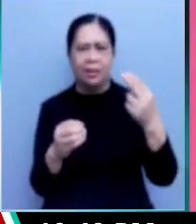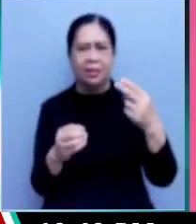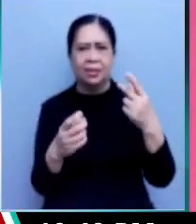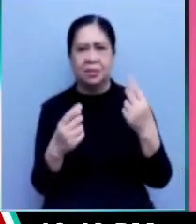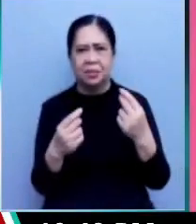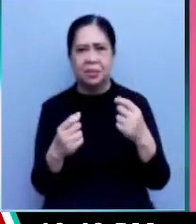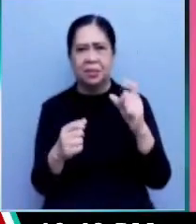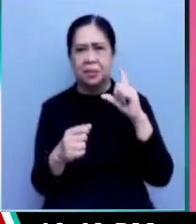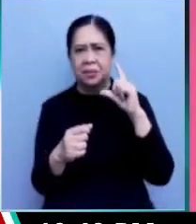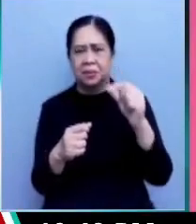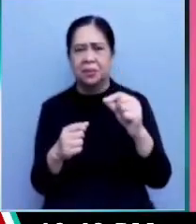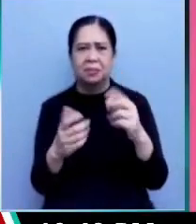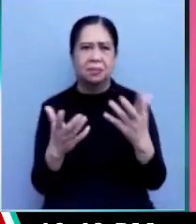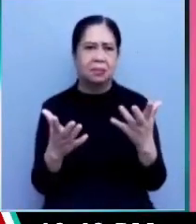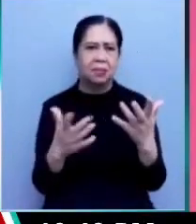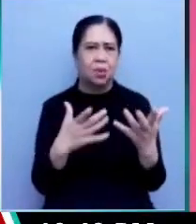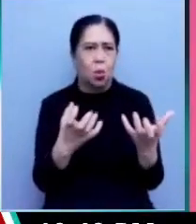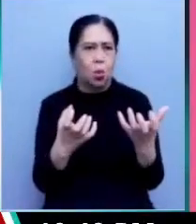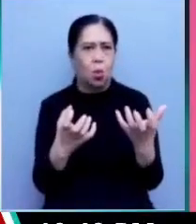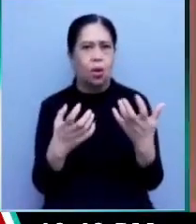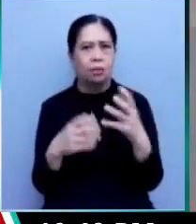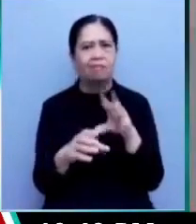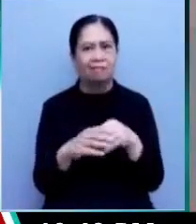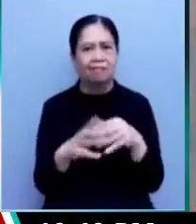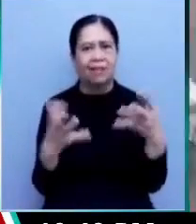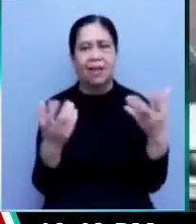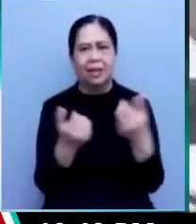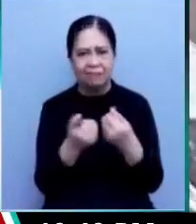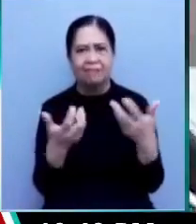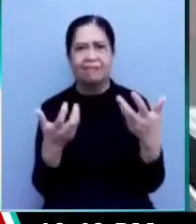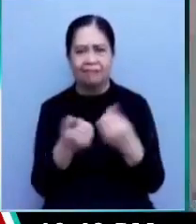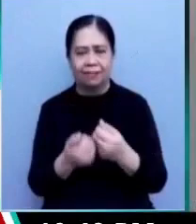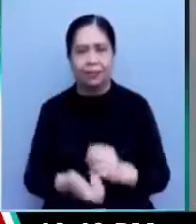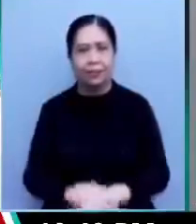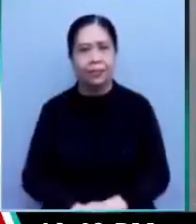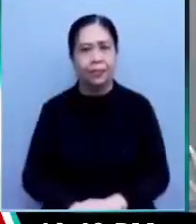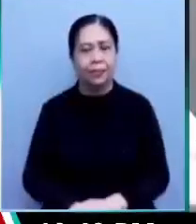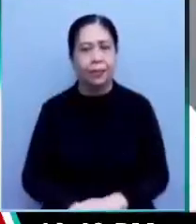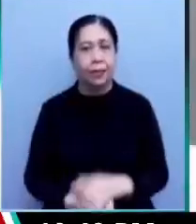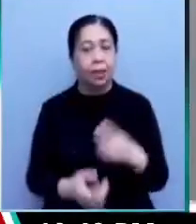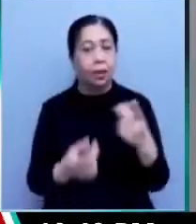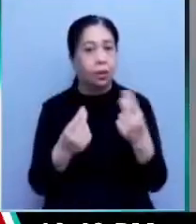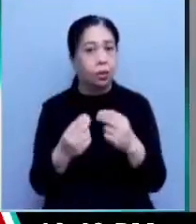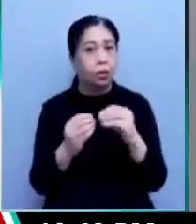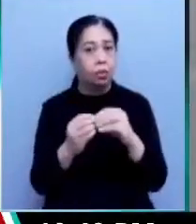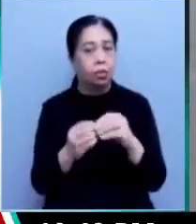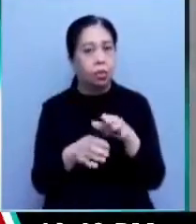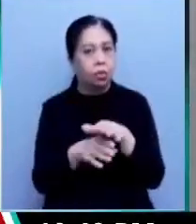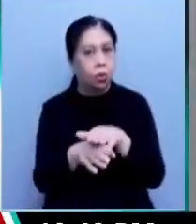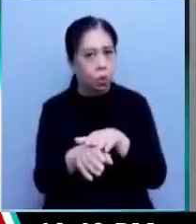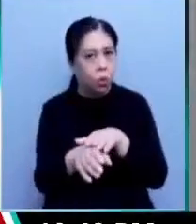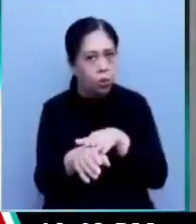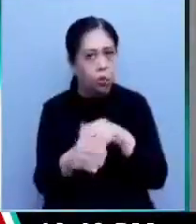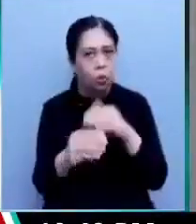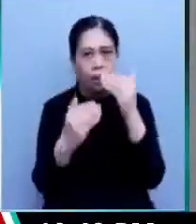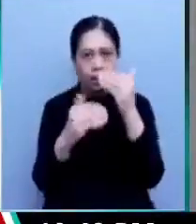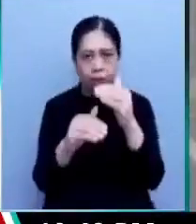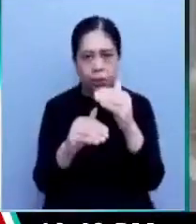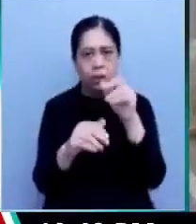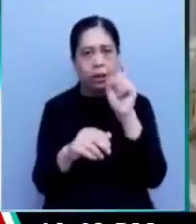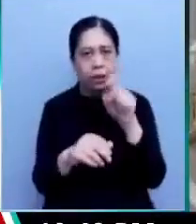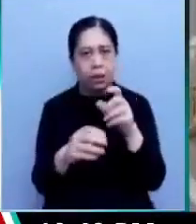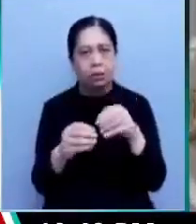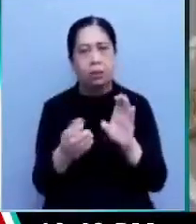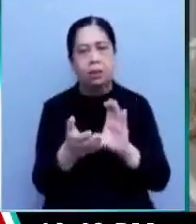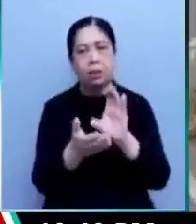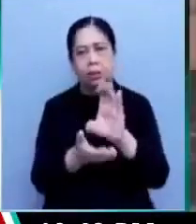that you will be involved in a road crash. Bukod sa pagpapatupad ng mas mababang speed limit, dapat din daw mag-invest ang gobyerno